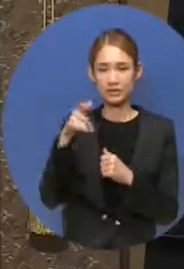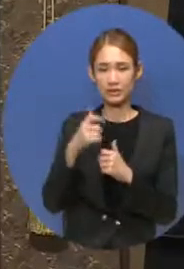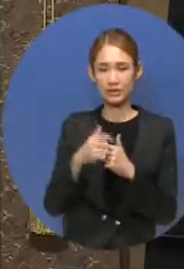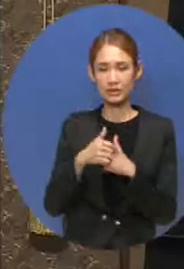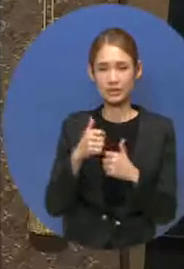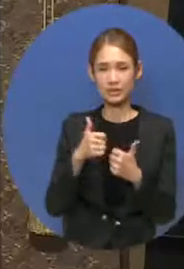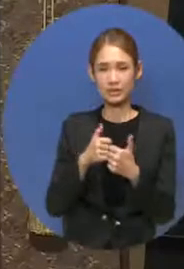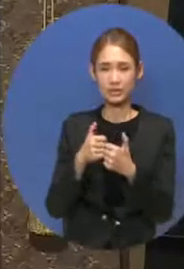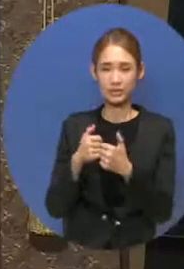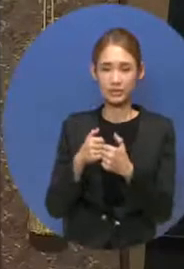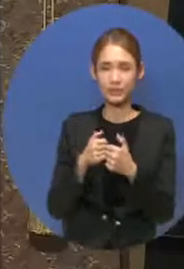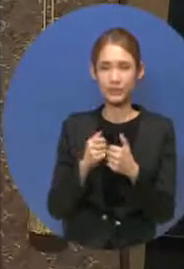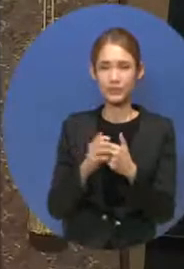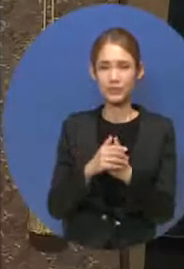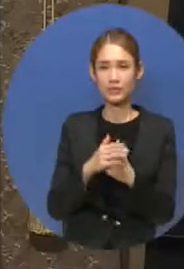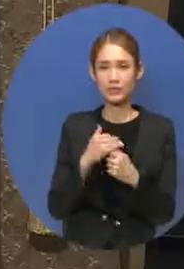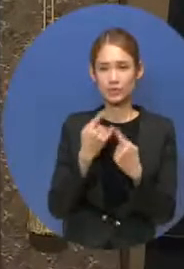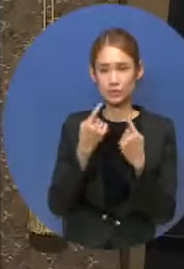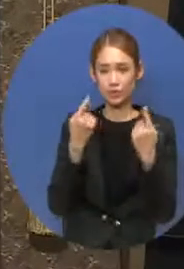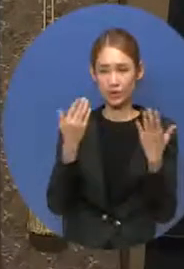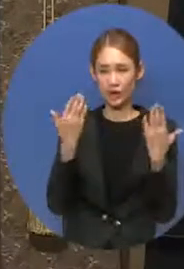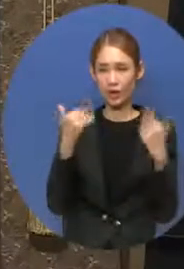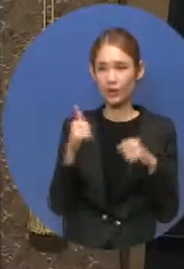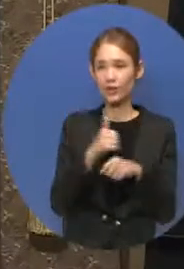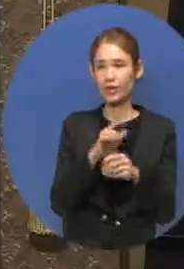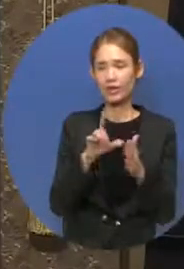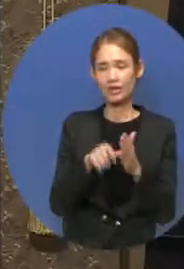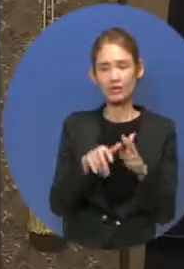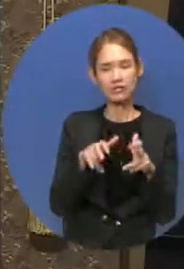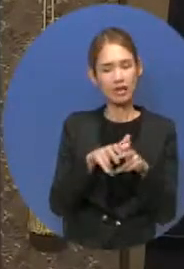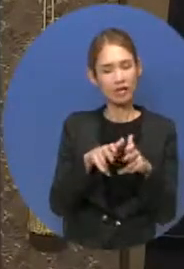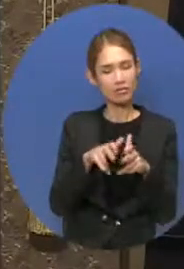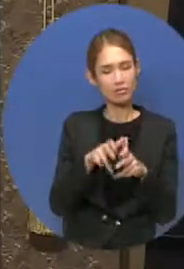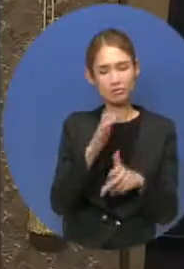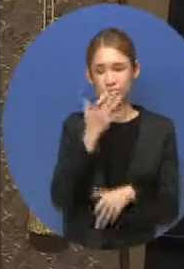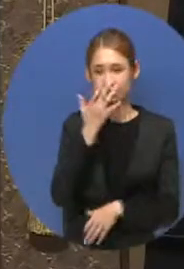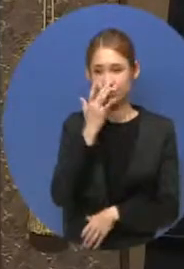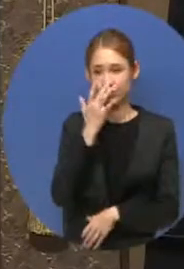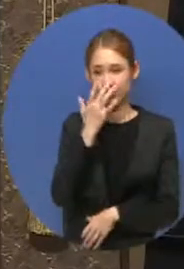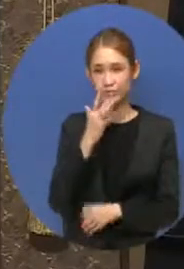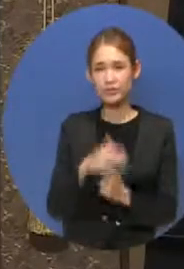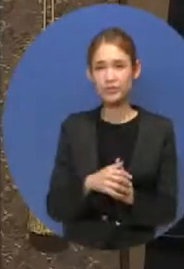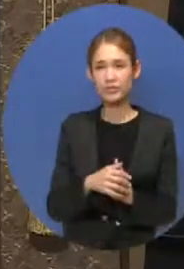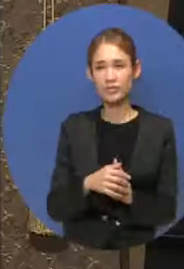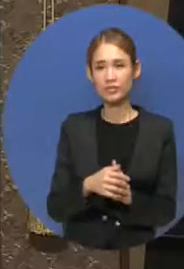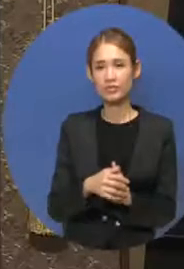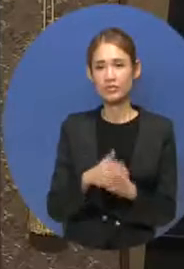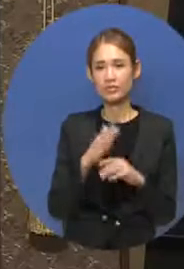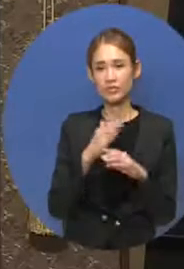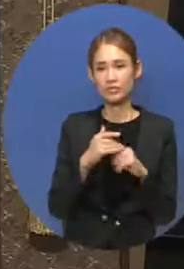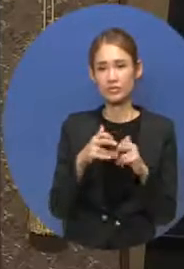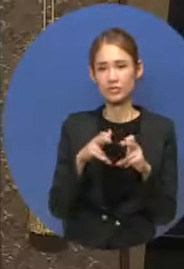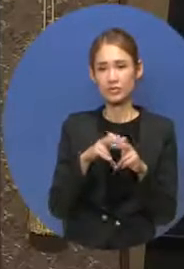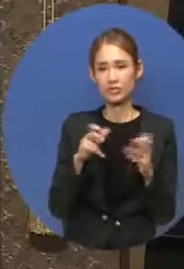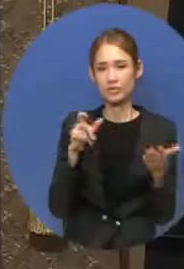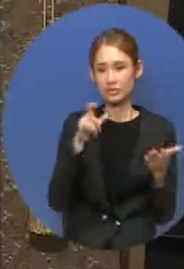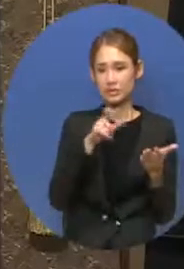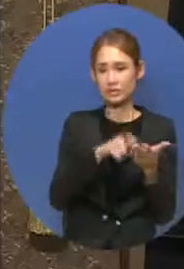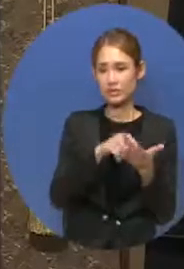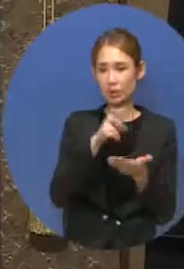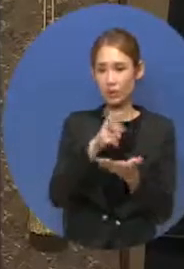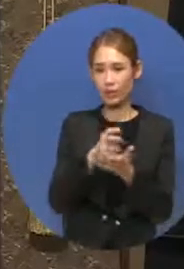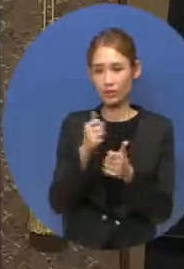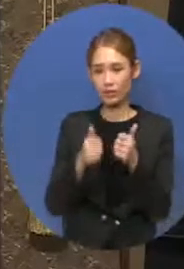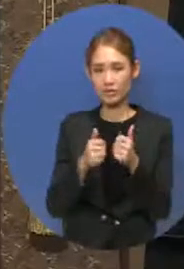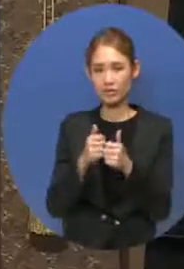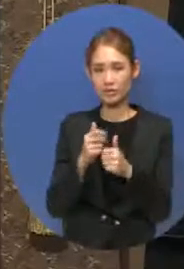필요했습니다. 사실 저도 대학 다닐 때까지는 장애에 대해서 잘 알지를 못했어요. 그러다가 장애 등록 제도가